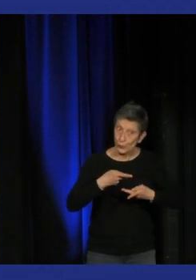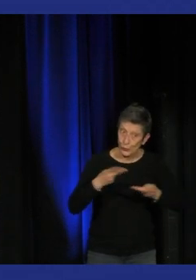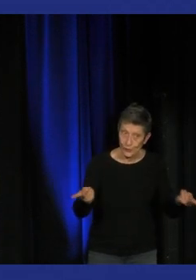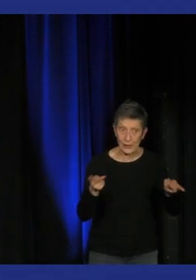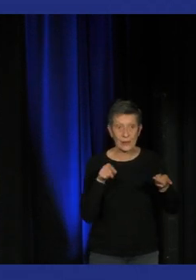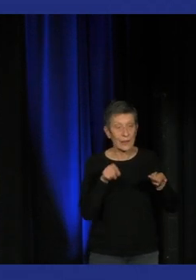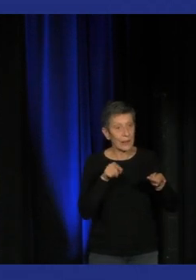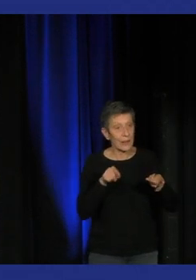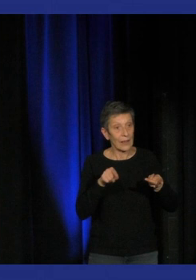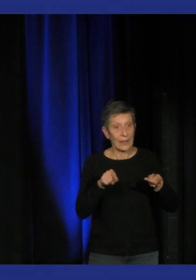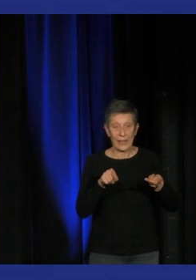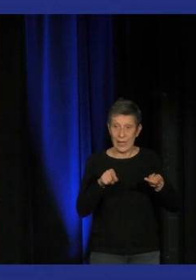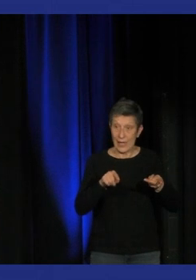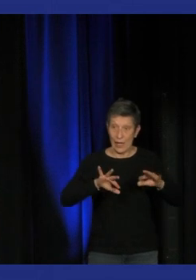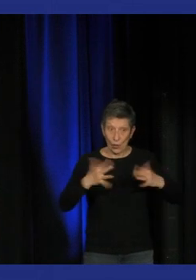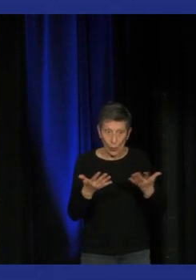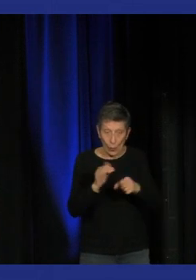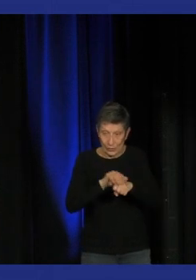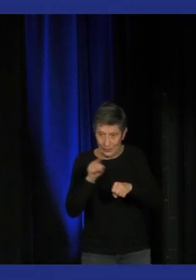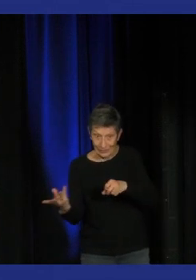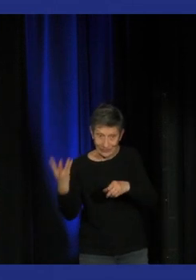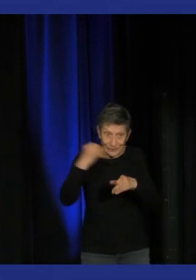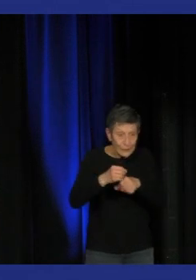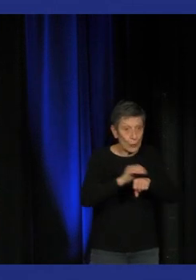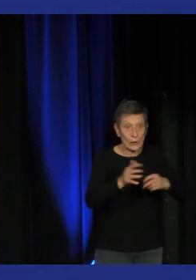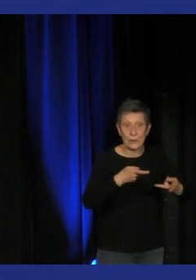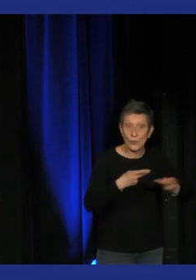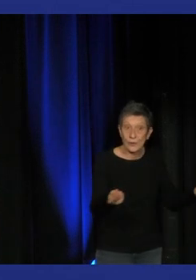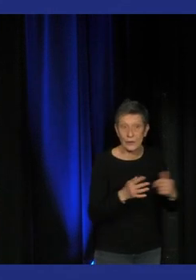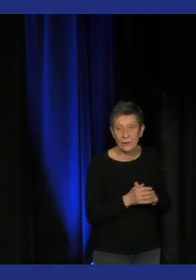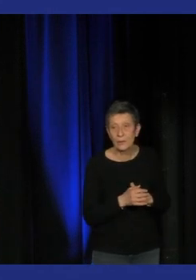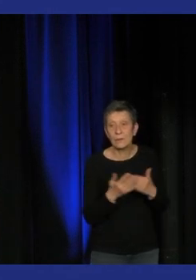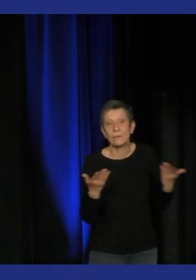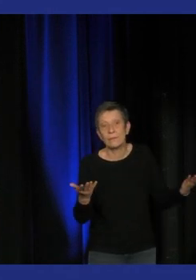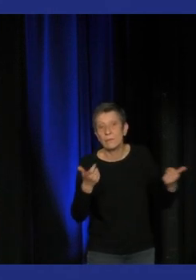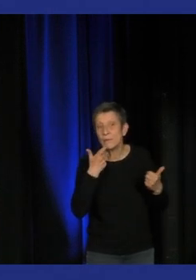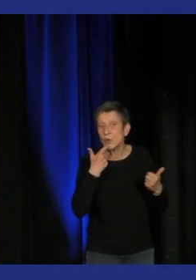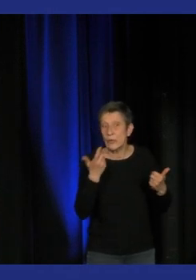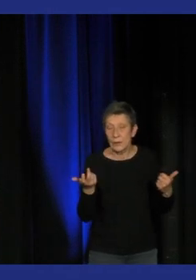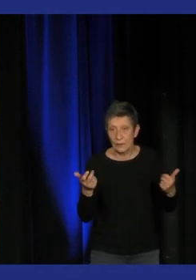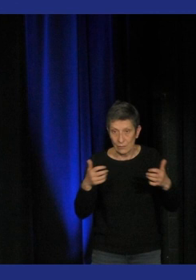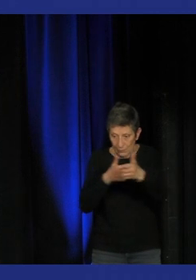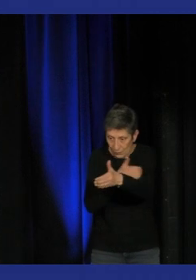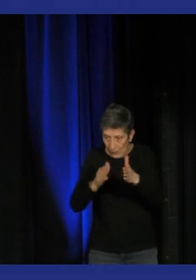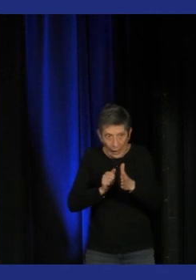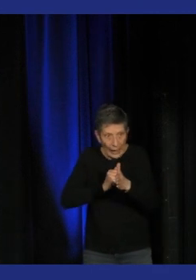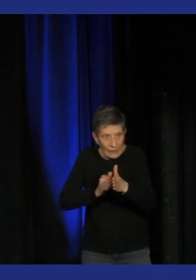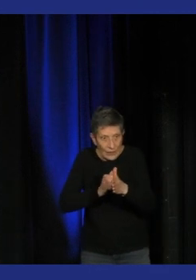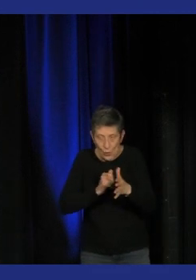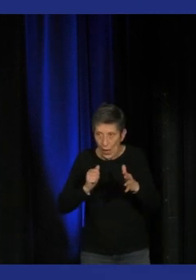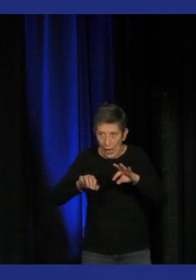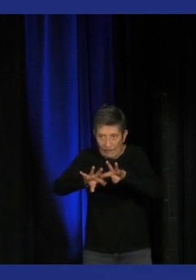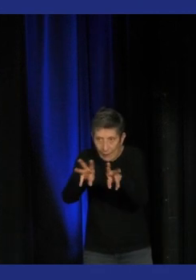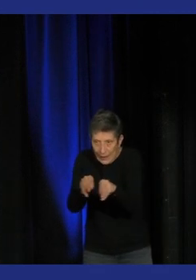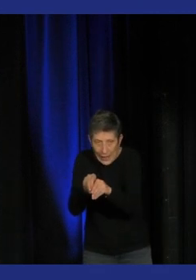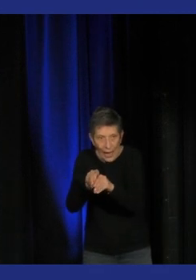politique dans le champ des politiques publiques. C'est-à-dire qu'on est sorti du monde et de la sphère individuelle,